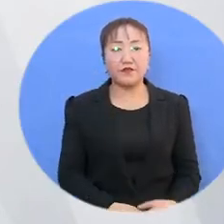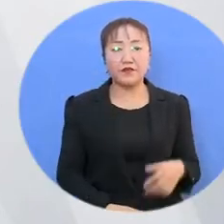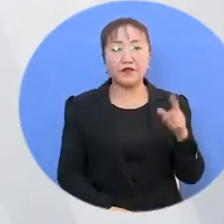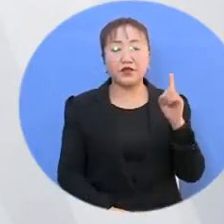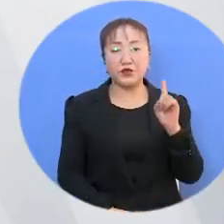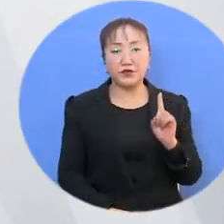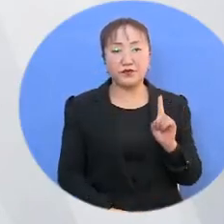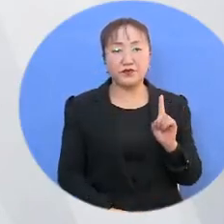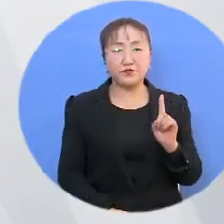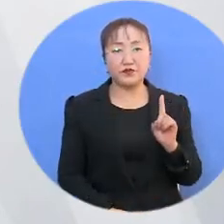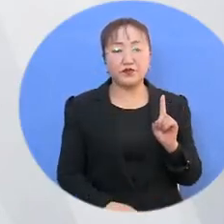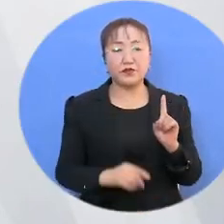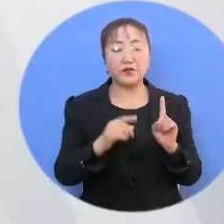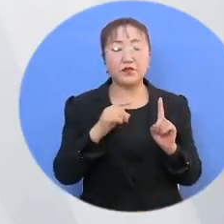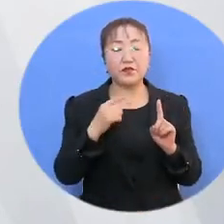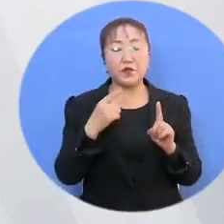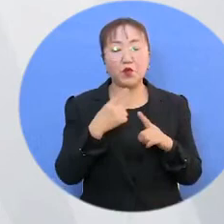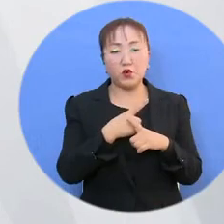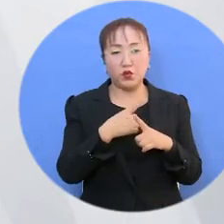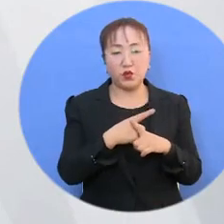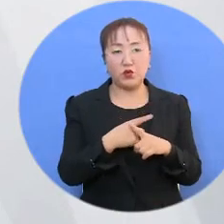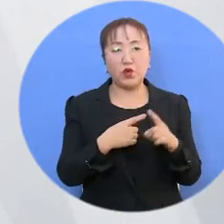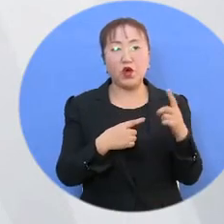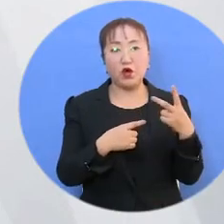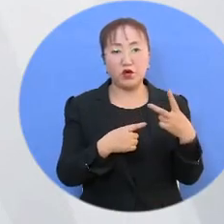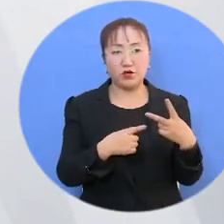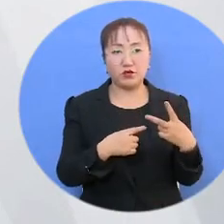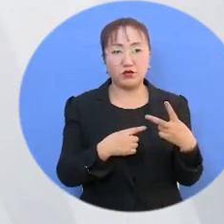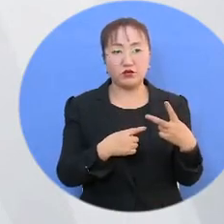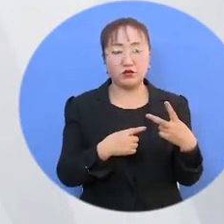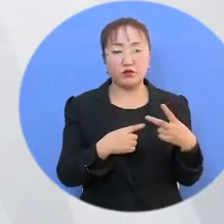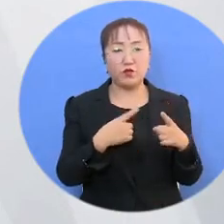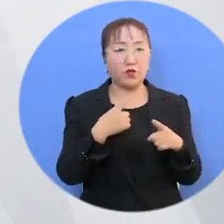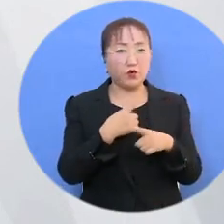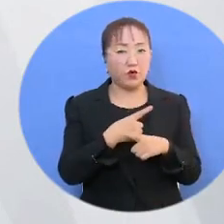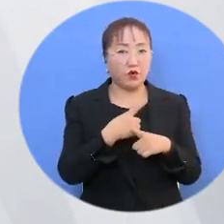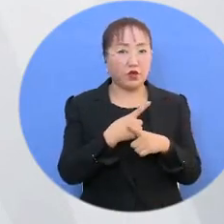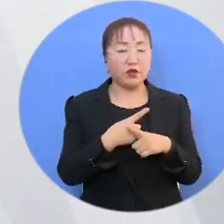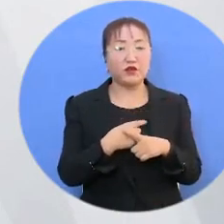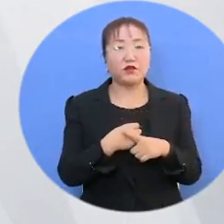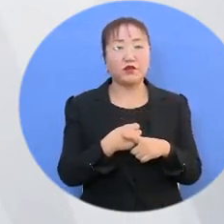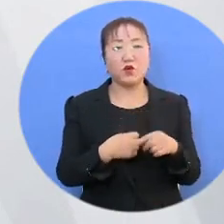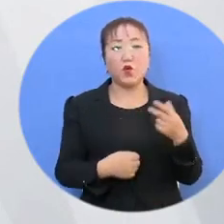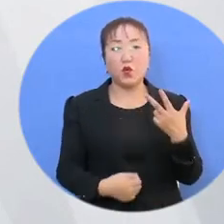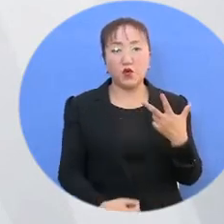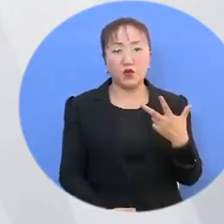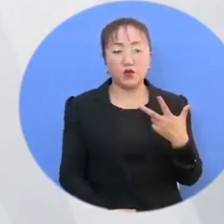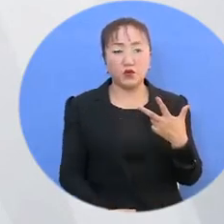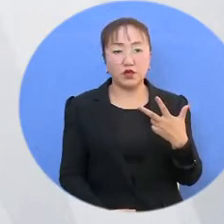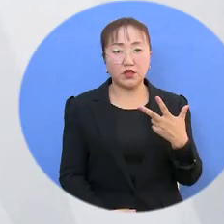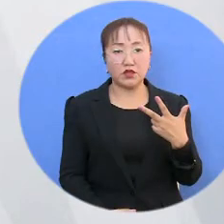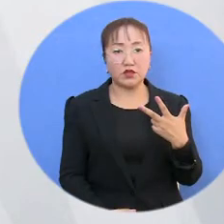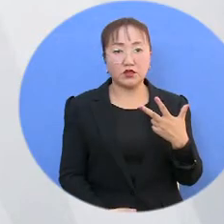бол биш байна. За хоёр дахь суултыг хараарай. Биш байна. За гурав дахь суултыг